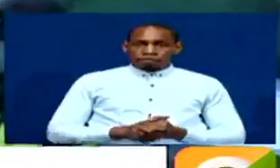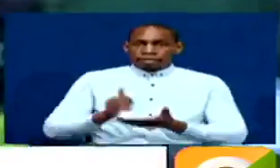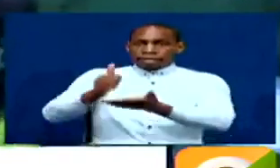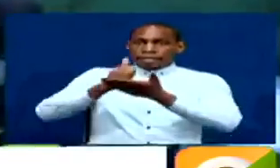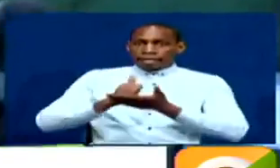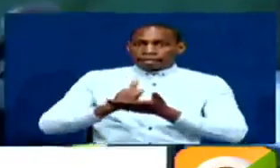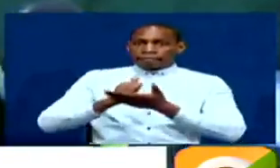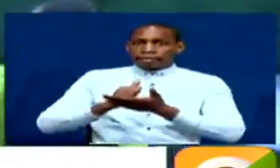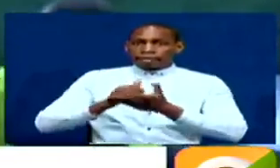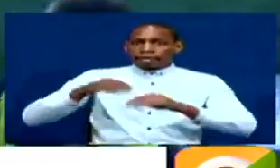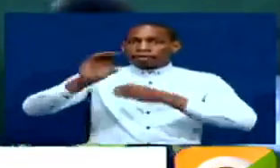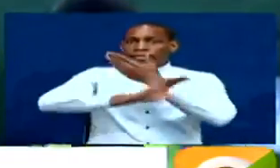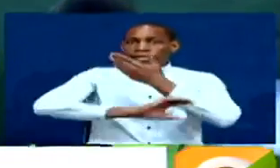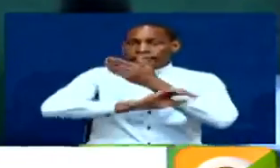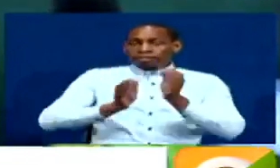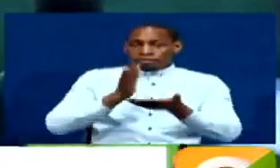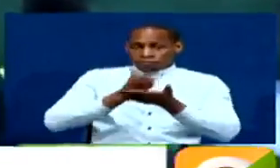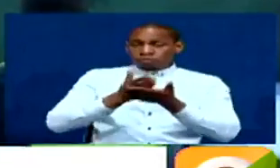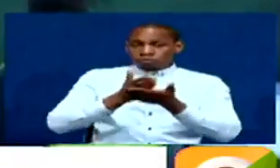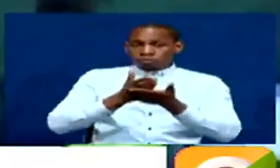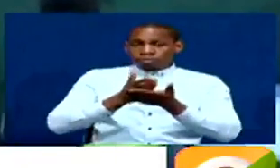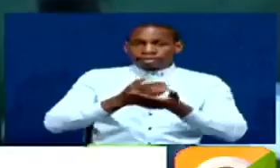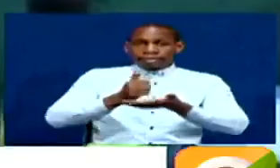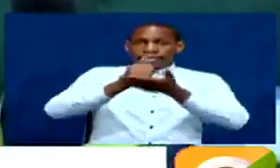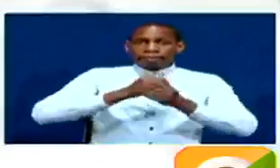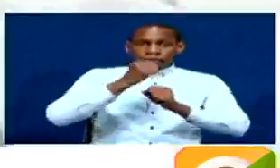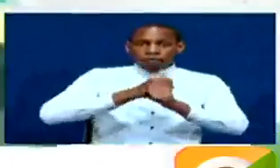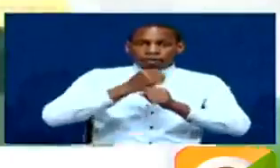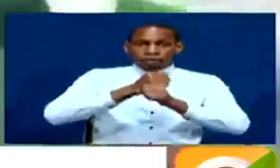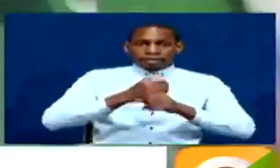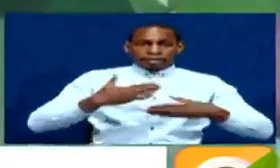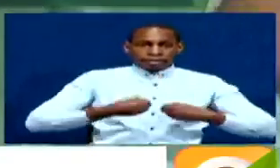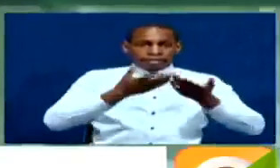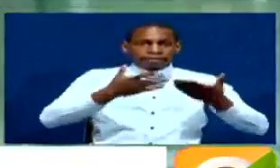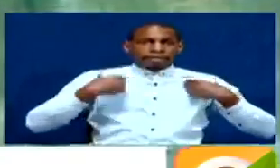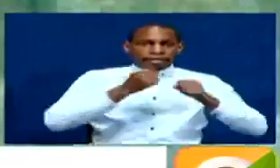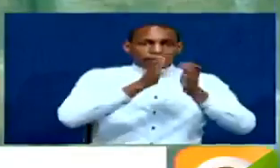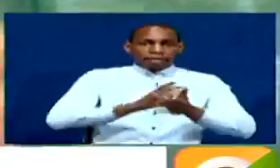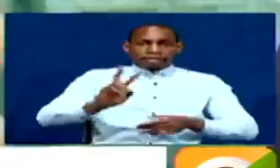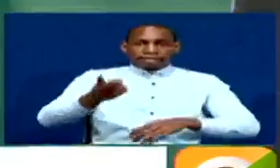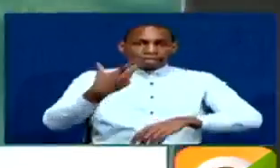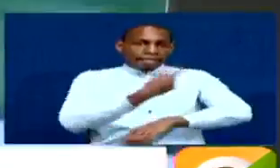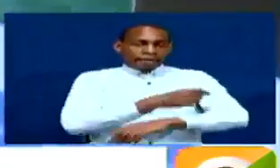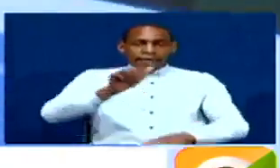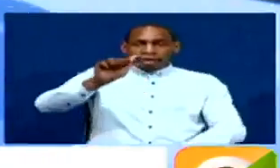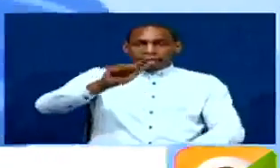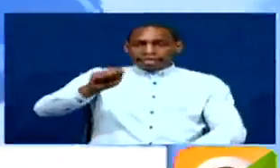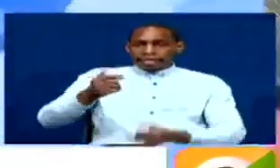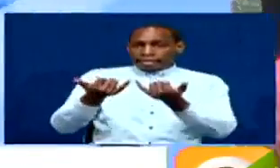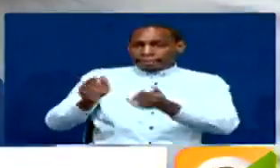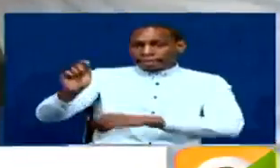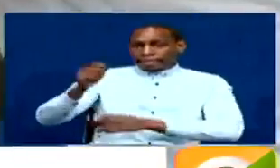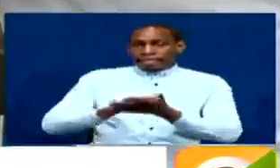Usaidizi kutoka kwa mataifa ya nje huenda kwa kiasi kikubwa ukafanikisha shughuli ya kuwapa wahudumu wa afya dozi ya pili ya chanjo ya AstraZeneca humu